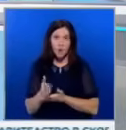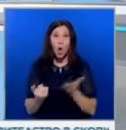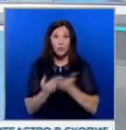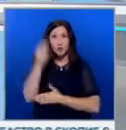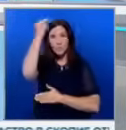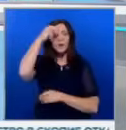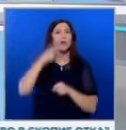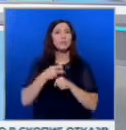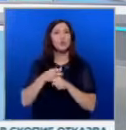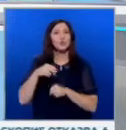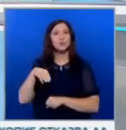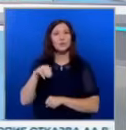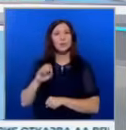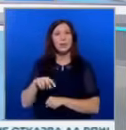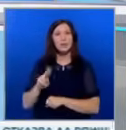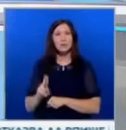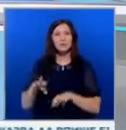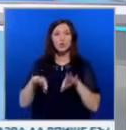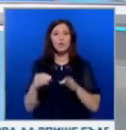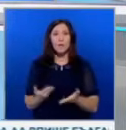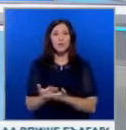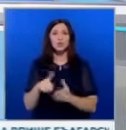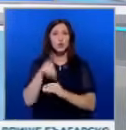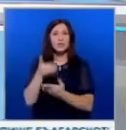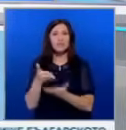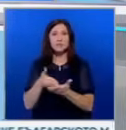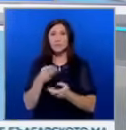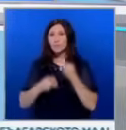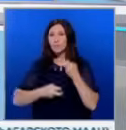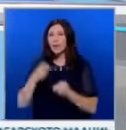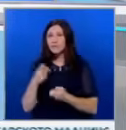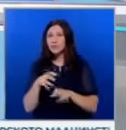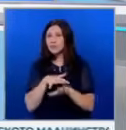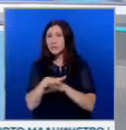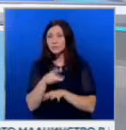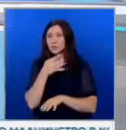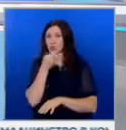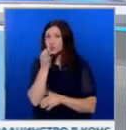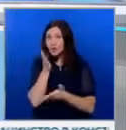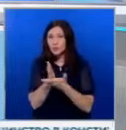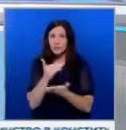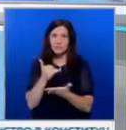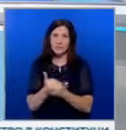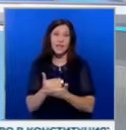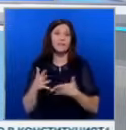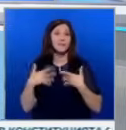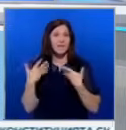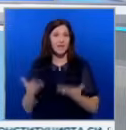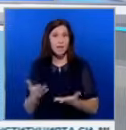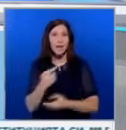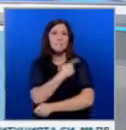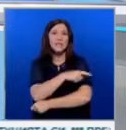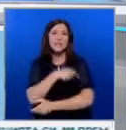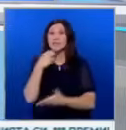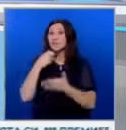Отново у нас лекари от ТЕЛК са готови да подадат оставки заради проблемите с системата за случайно разпределение на заявленията.